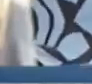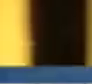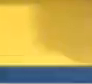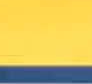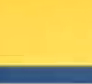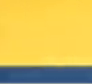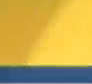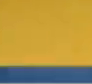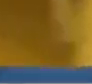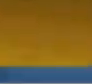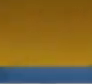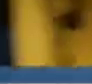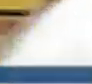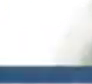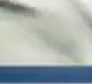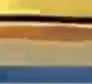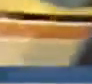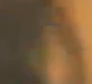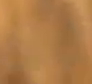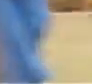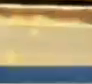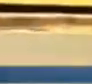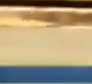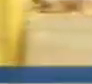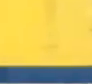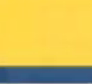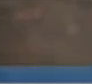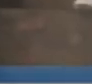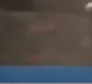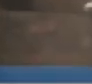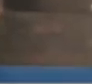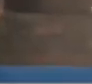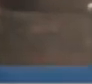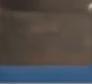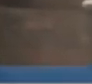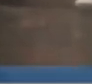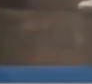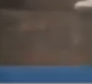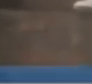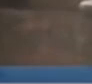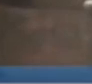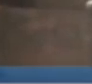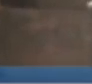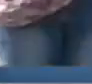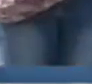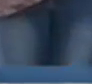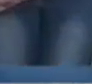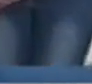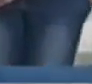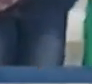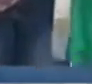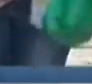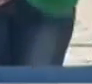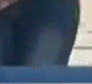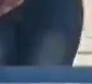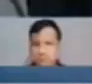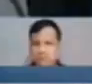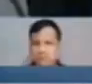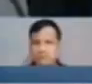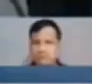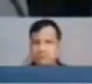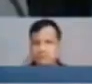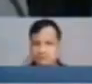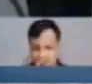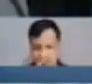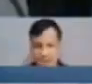tracing training program level 2, i-download lamang ito sa TESDA website. Opo, wala po silang babayaran at sa under po ito